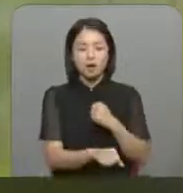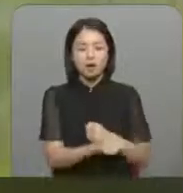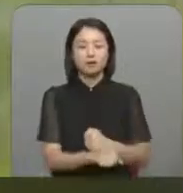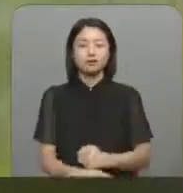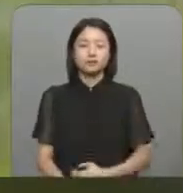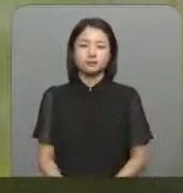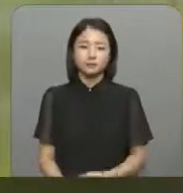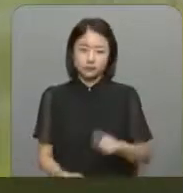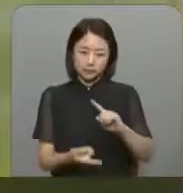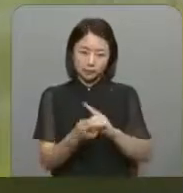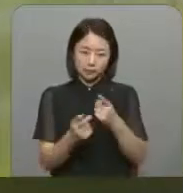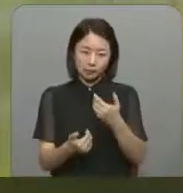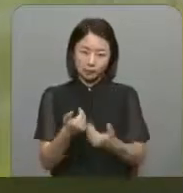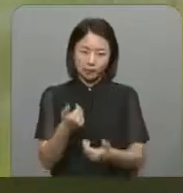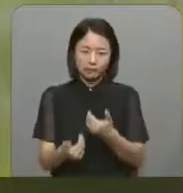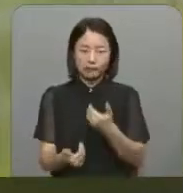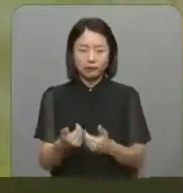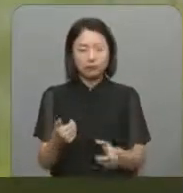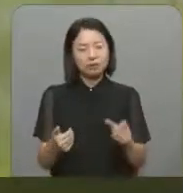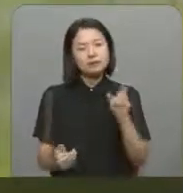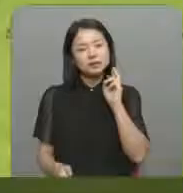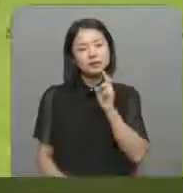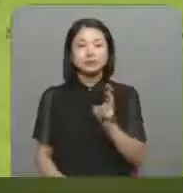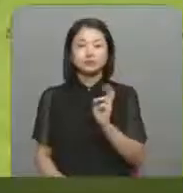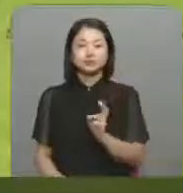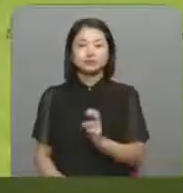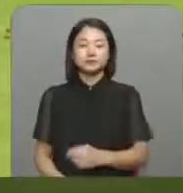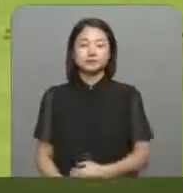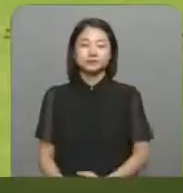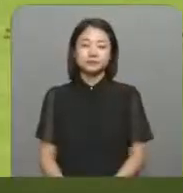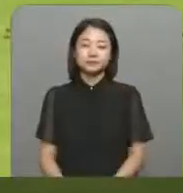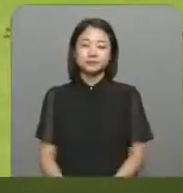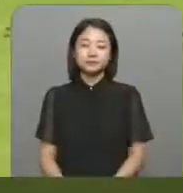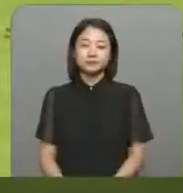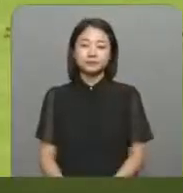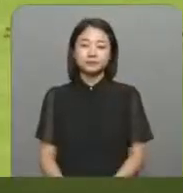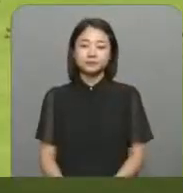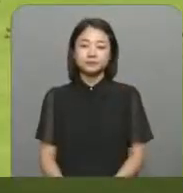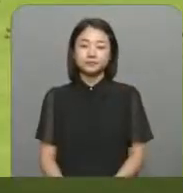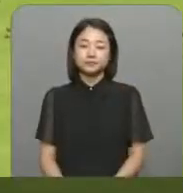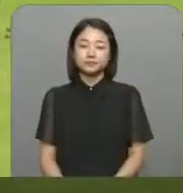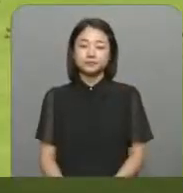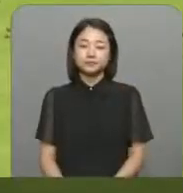입장이어서 양측의 갈등은 더욱 커질 전망입니다. KBS 뉴스 정상빈입니다.